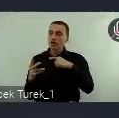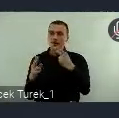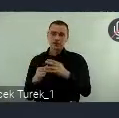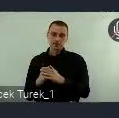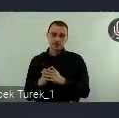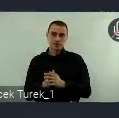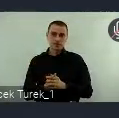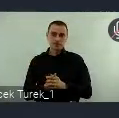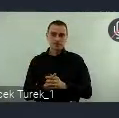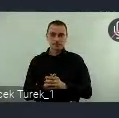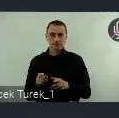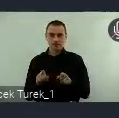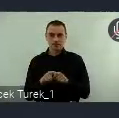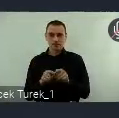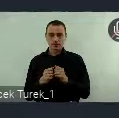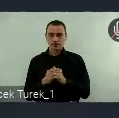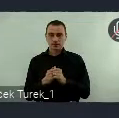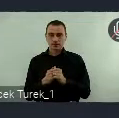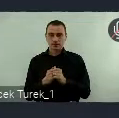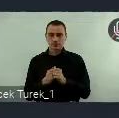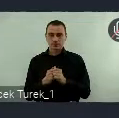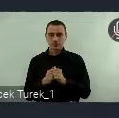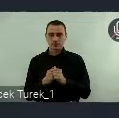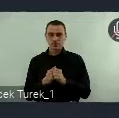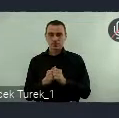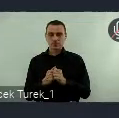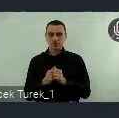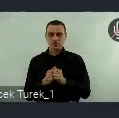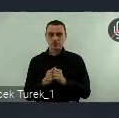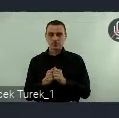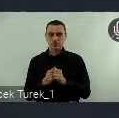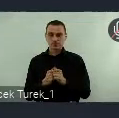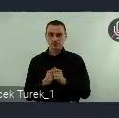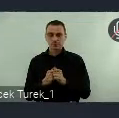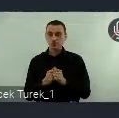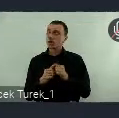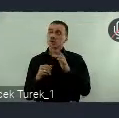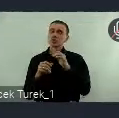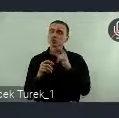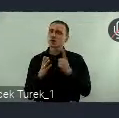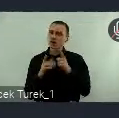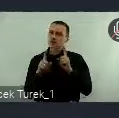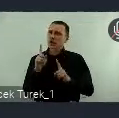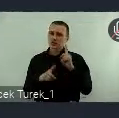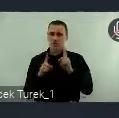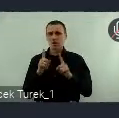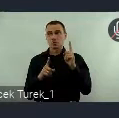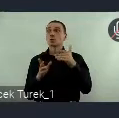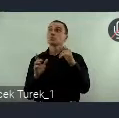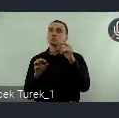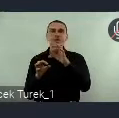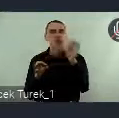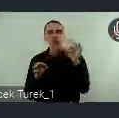bardzo często jak zobaczycie nie będzie to co się wiązało z niczym bardzo rzadko się zdarza że w ogóle ktoś o jakieś szczególne rzeczy proś